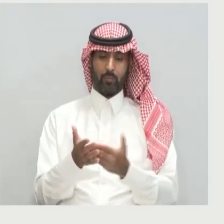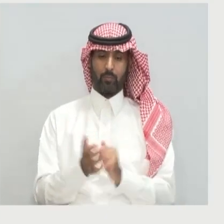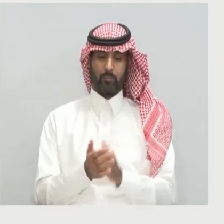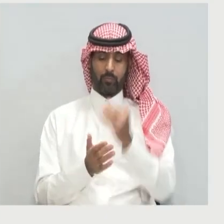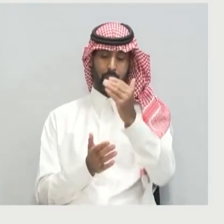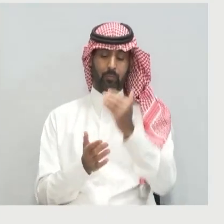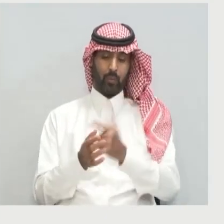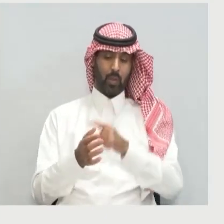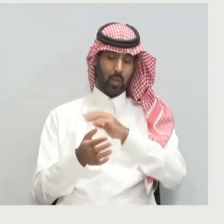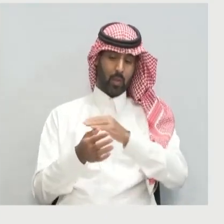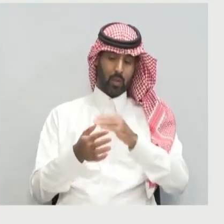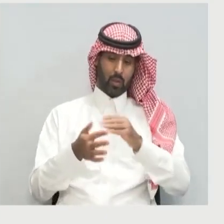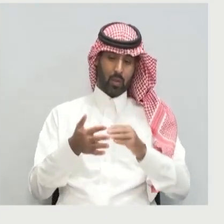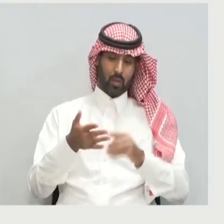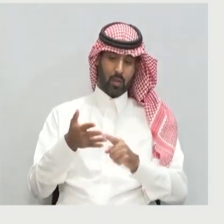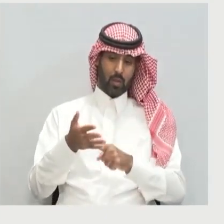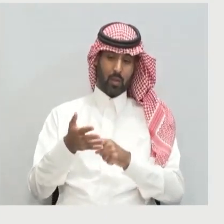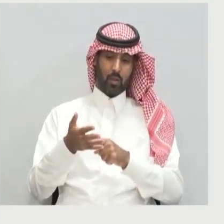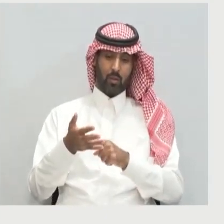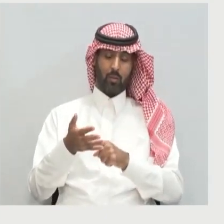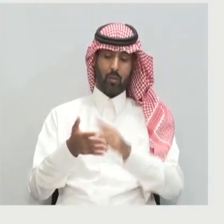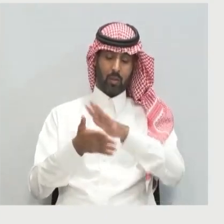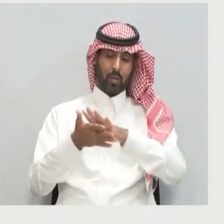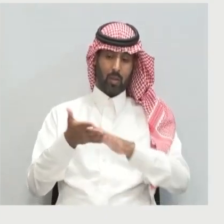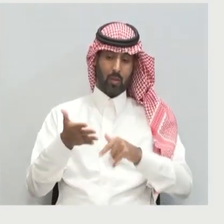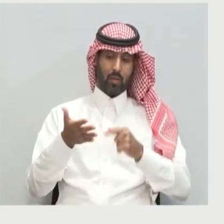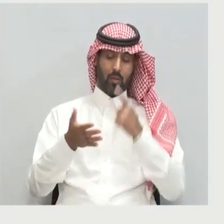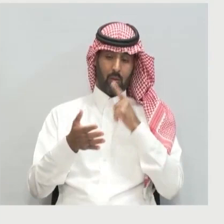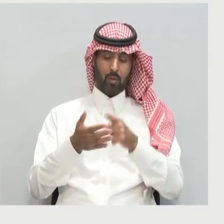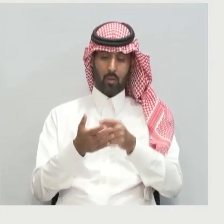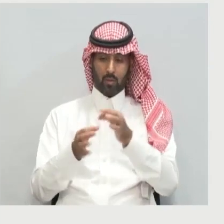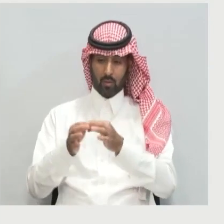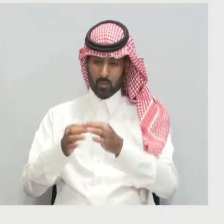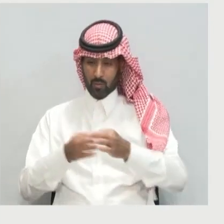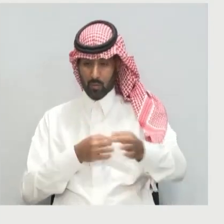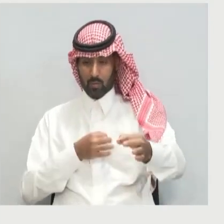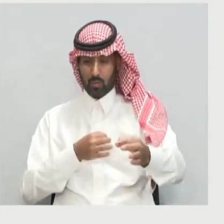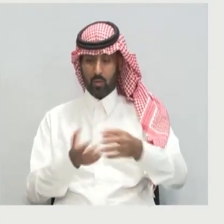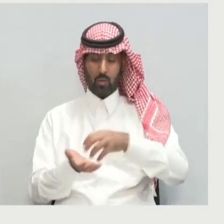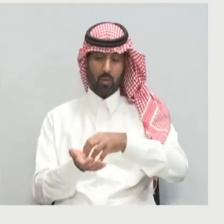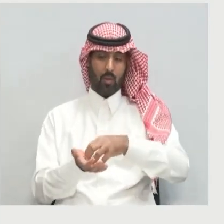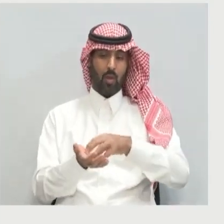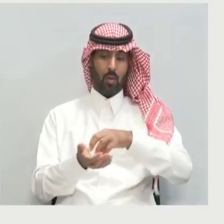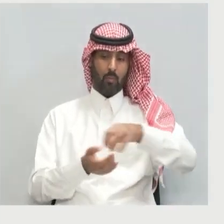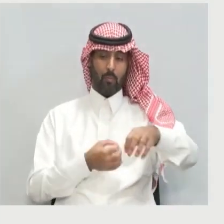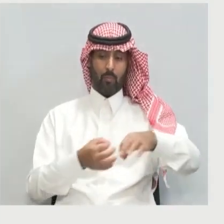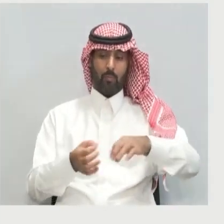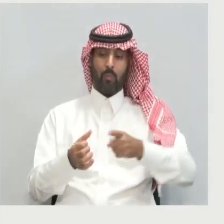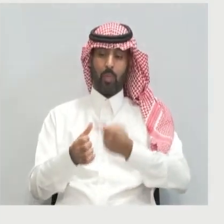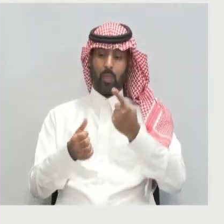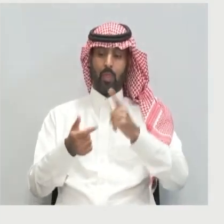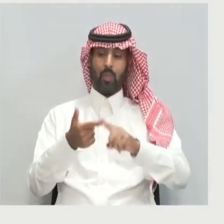كم عندنا انواع الشبكات حسب التباعد الجغرافي تنقسم الى